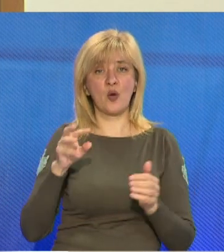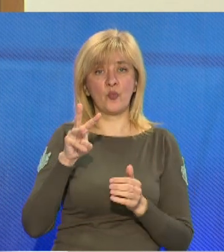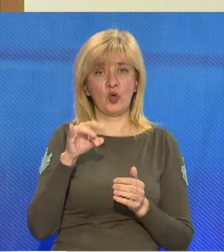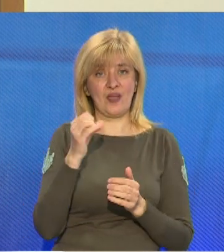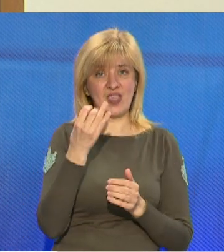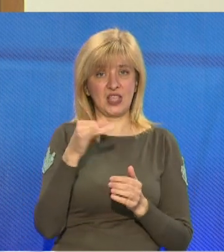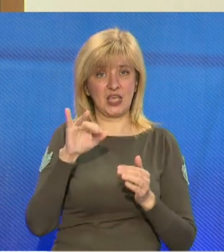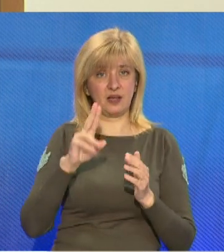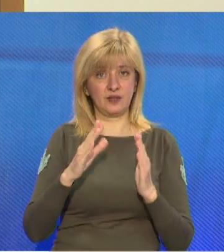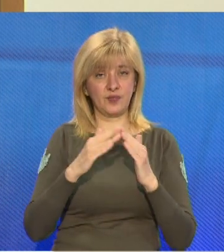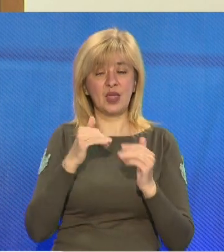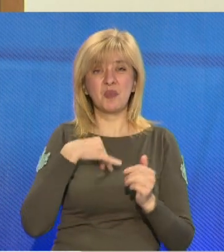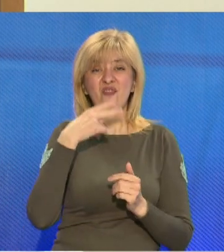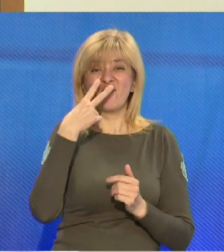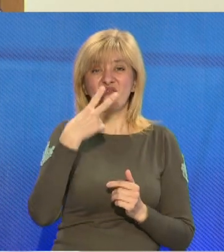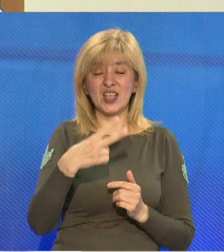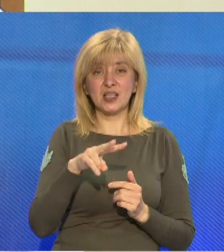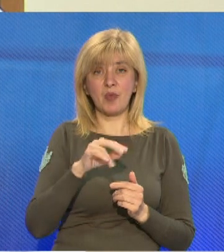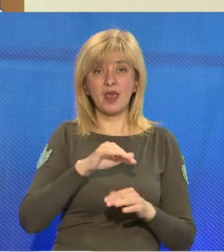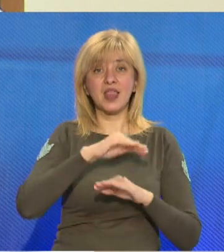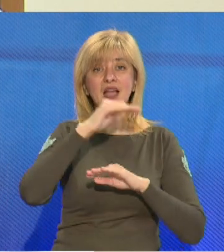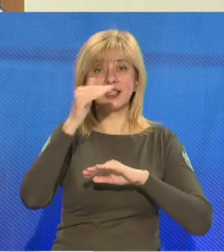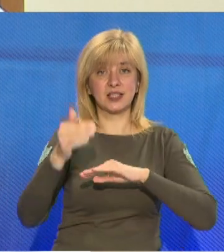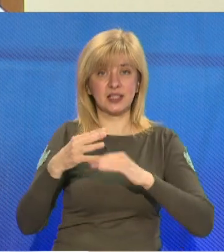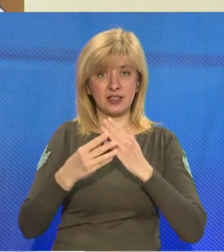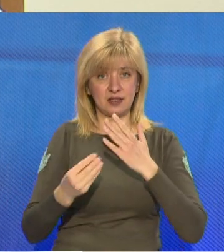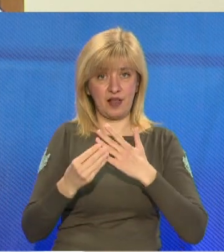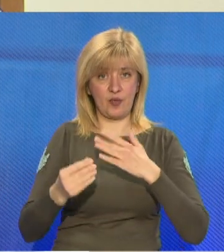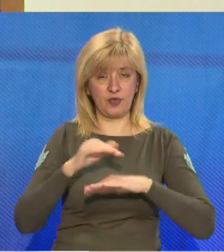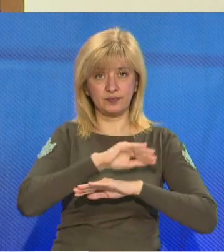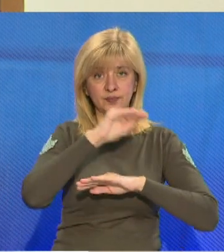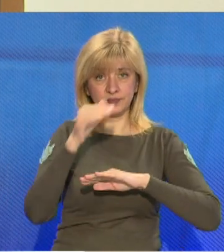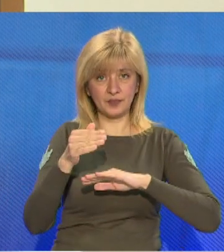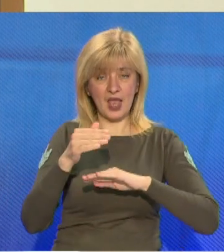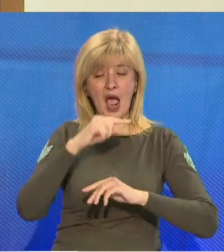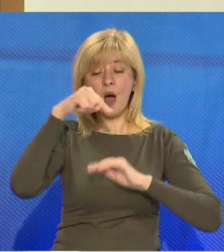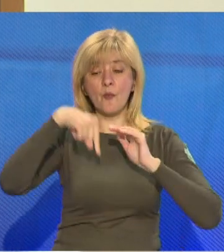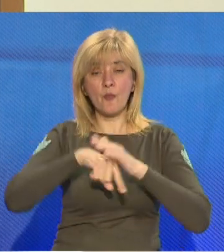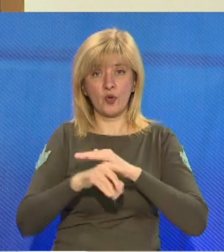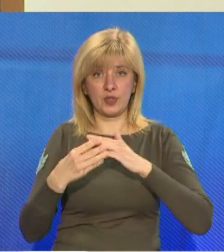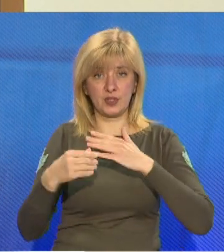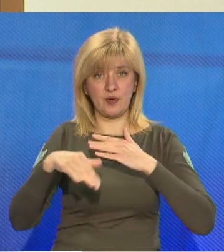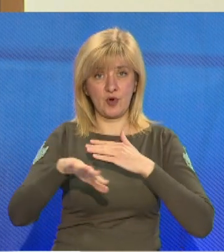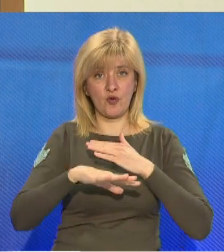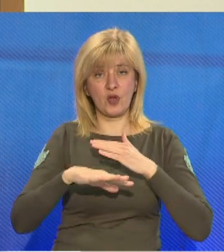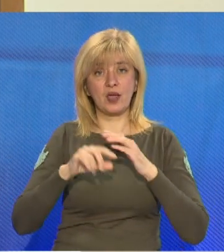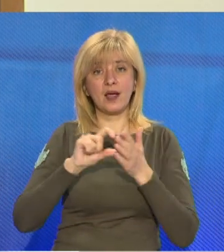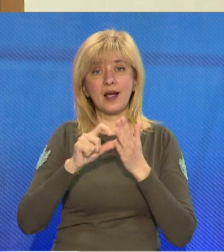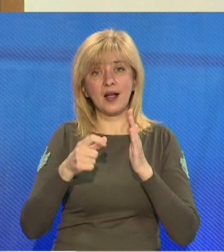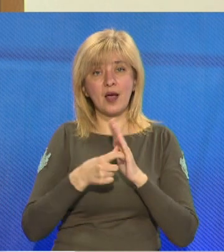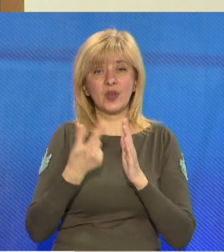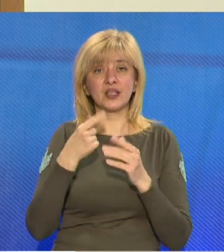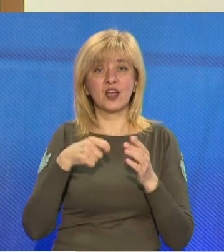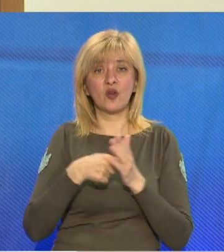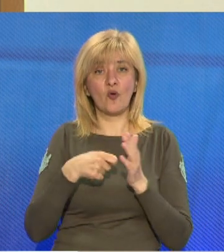их надземную часть. А то, что скрыто под землёй, вот эти вот многочисленные камеры, где вот они кормят личинок, выводят